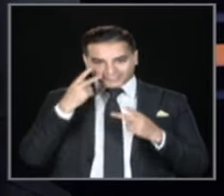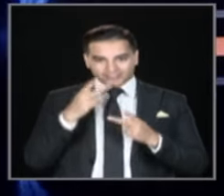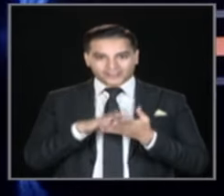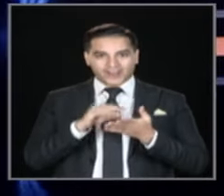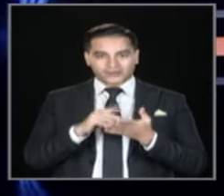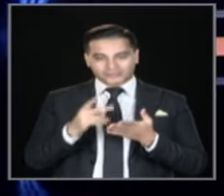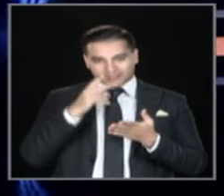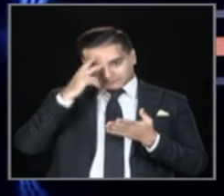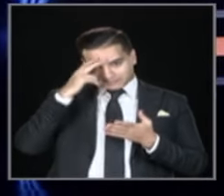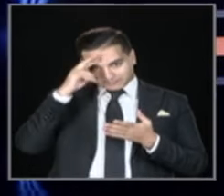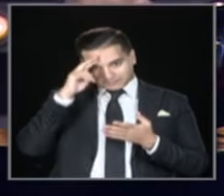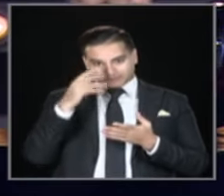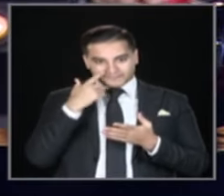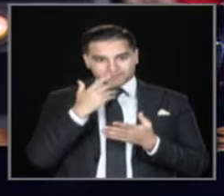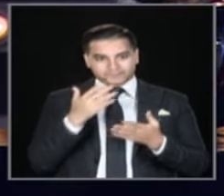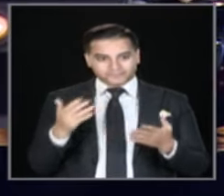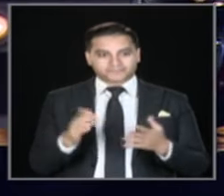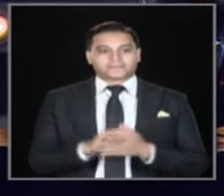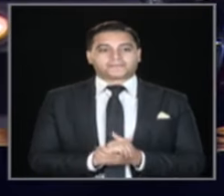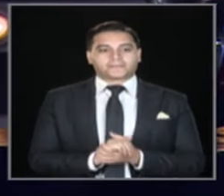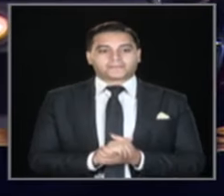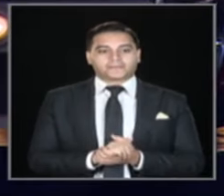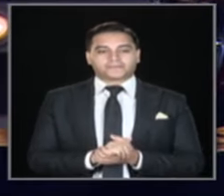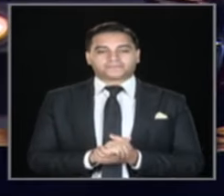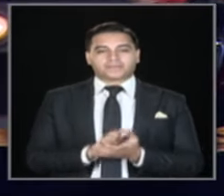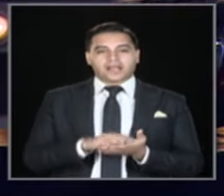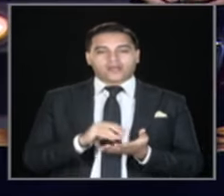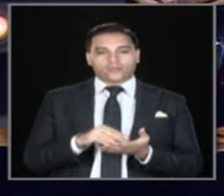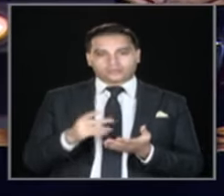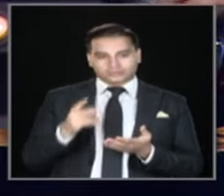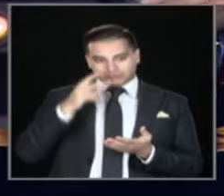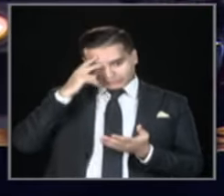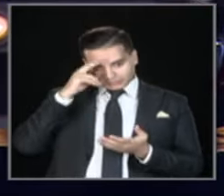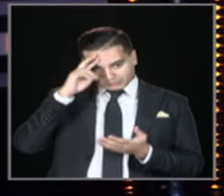اثنين معانا مين اول